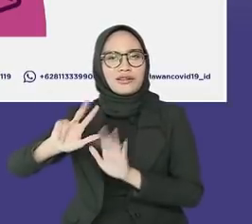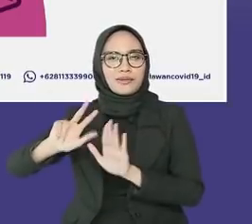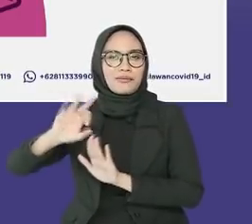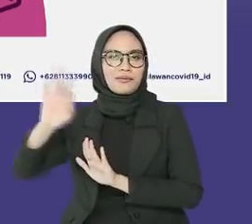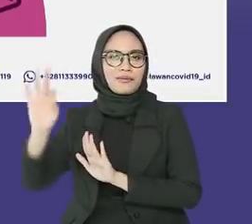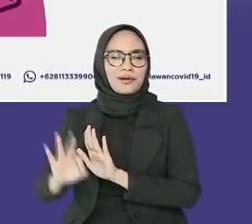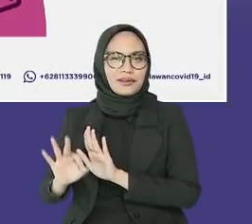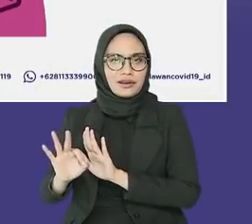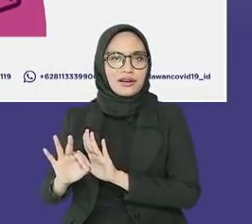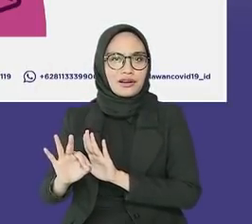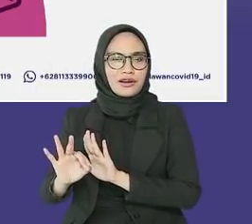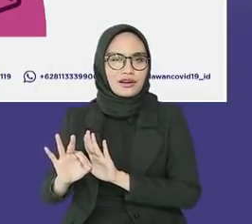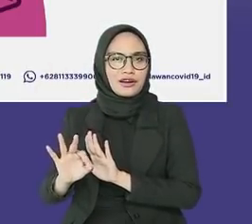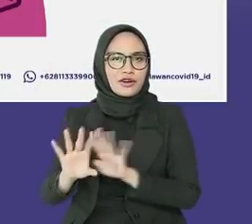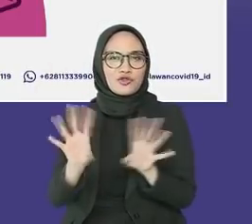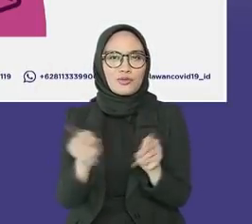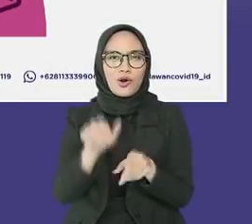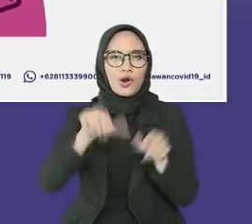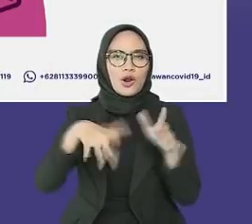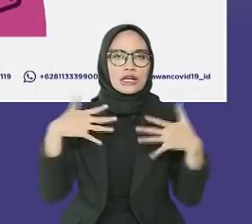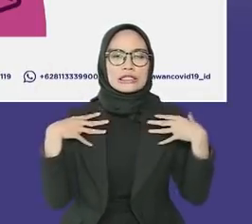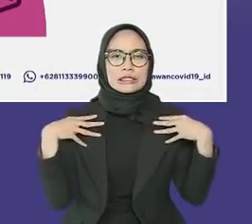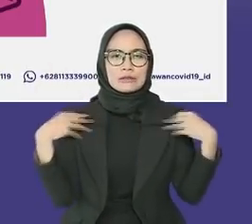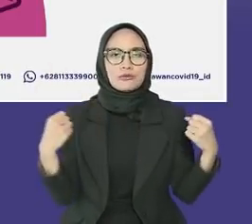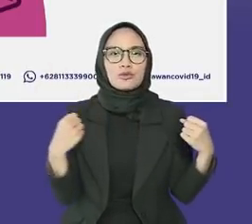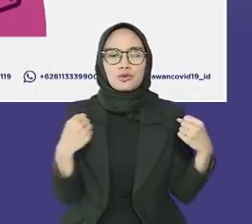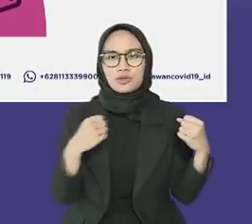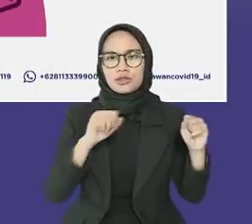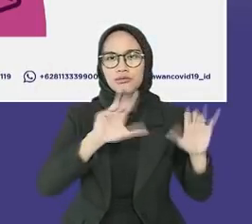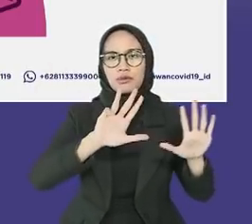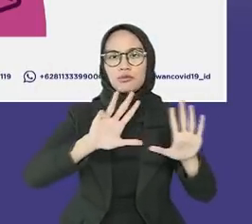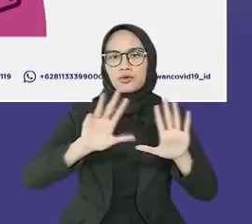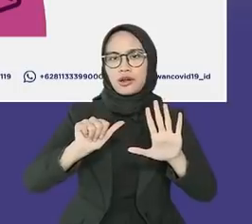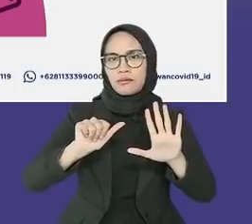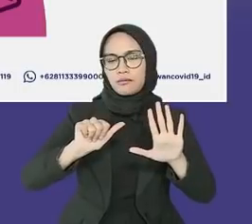3,38% dan angka kesembuhan sebesar